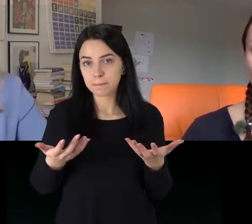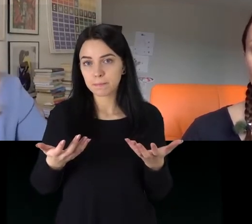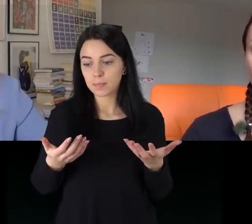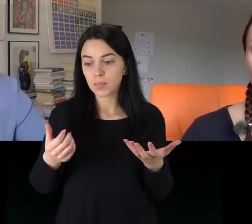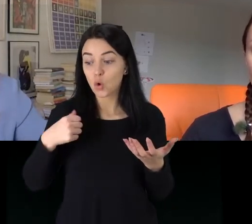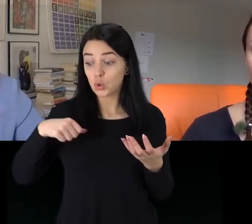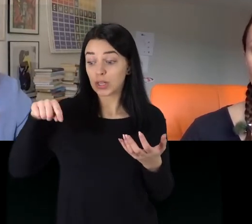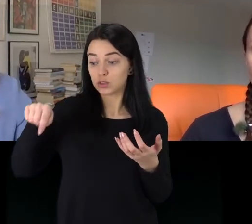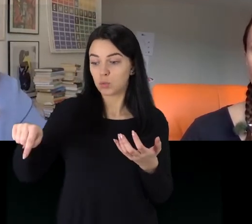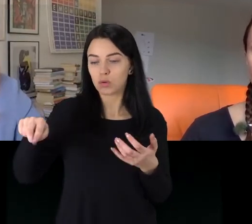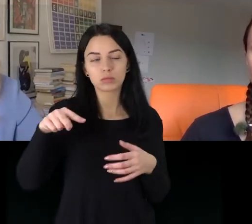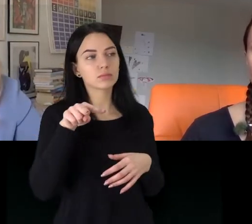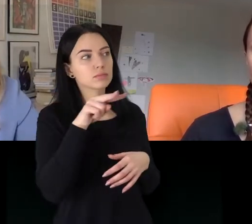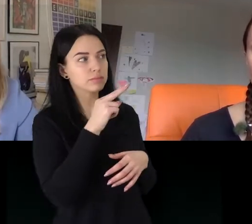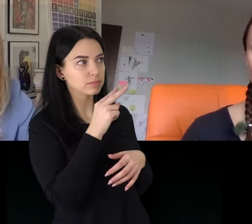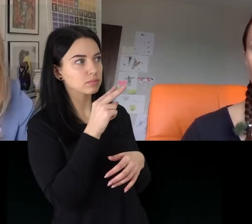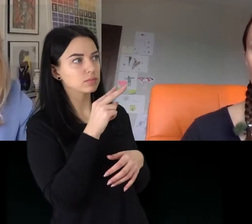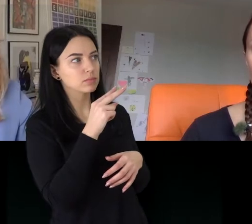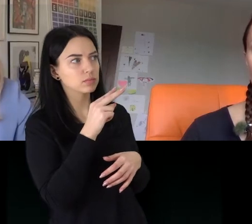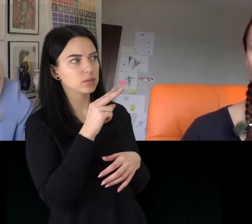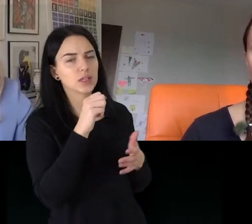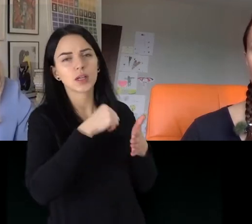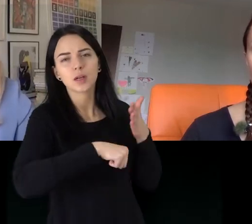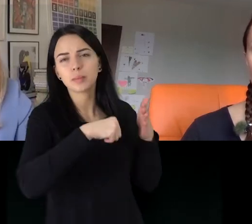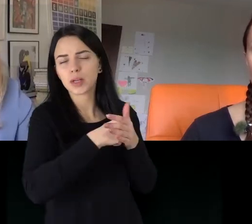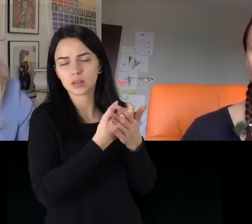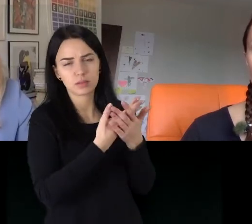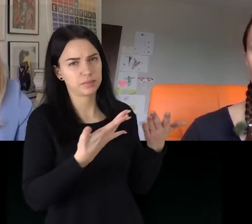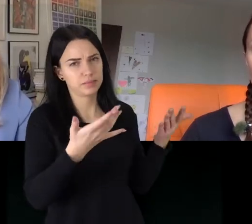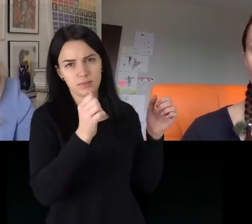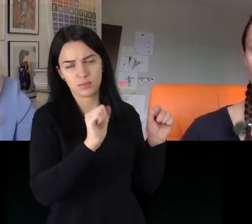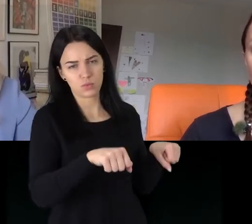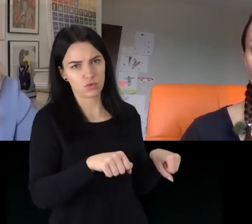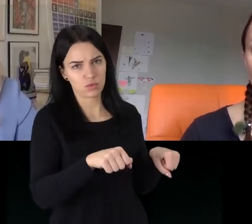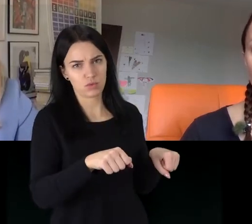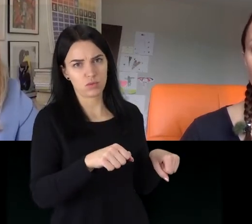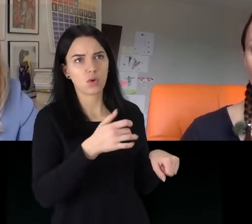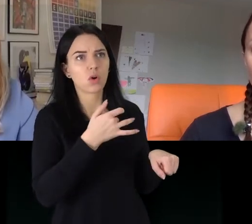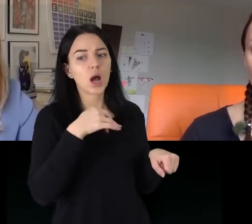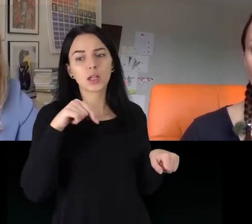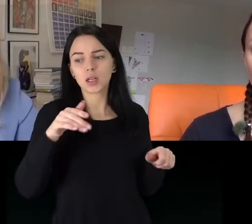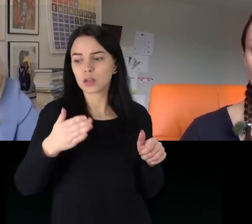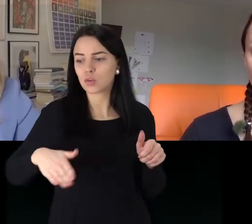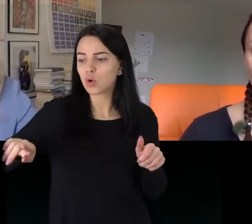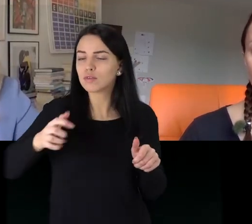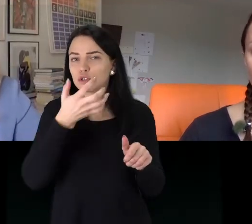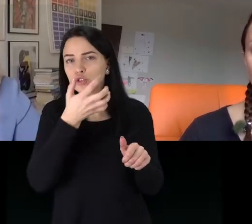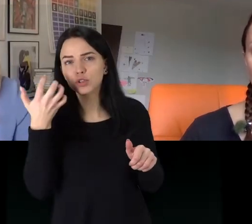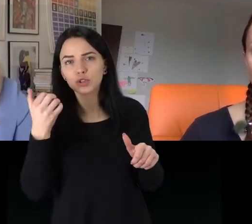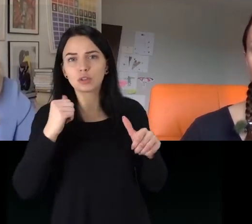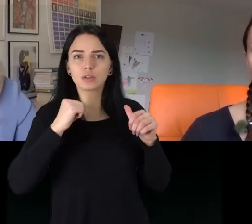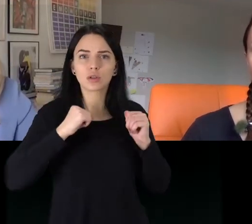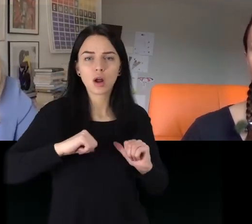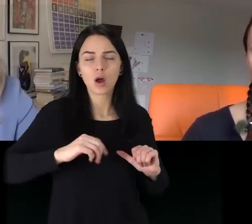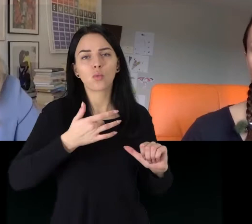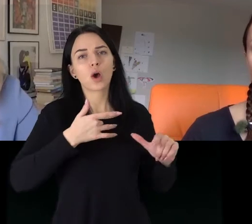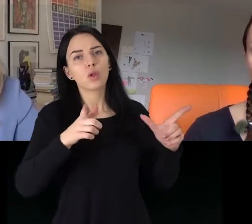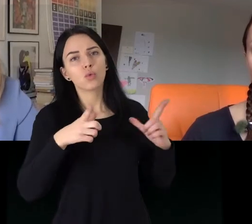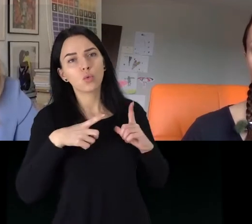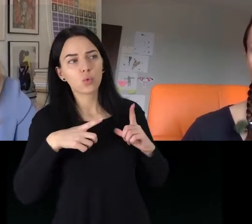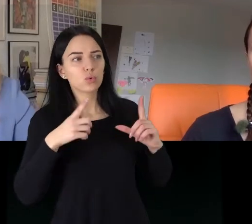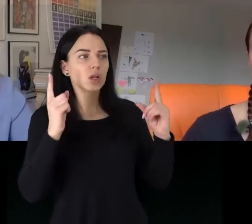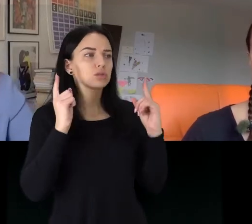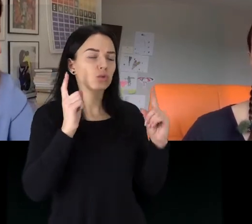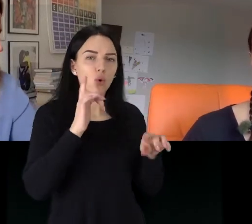Ir žmogus pasižiūrė kažkaip ir dėl įvairiausių priežasčių, ką žinau kokių, gal jam ten šilta ir ramu, gal jisai ten ilsisi, gal jam ten